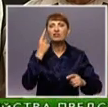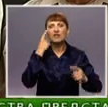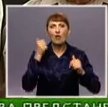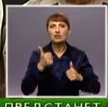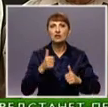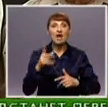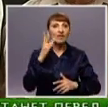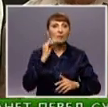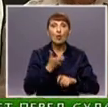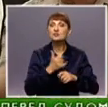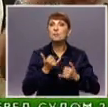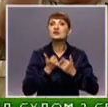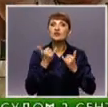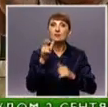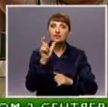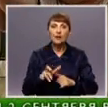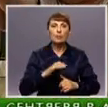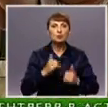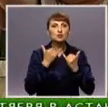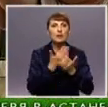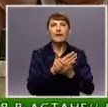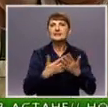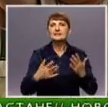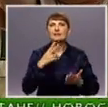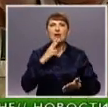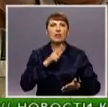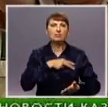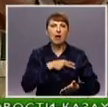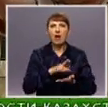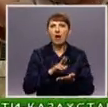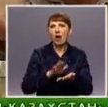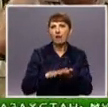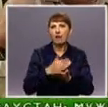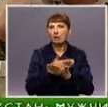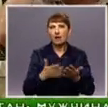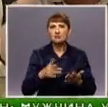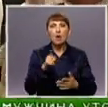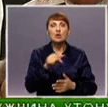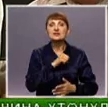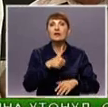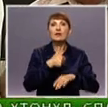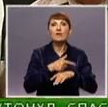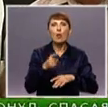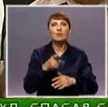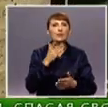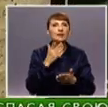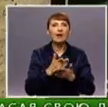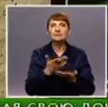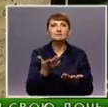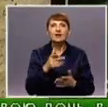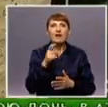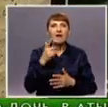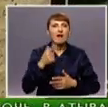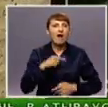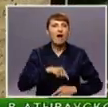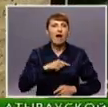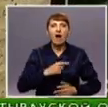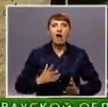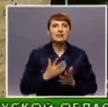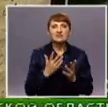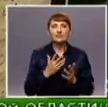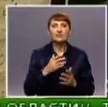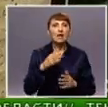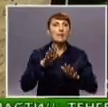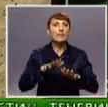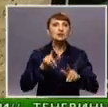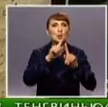был очень почитаемым гражданином, был удостоен различными наградами. И самое главное то, что он обладал харизмой. Место установки мемориальной